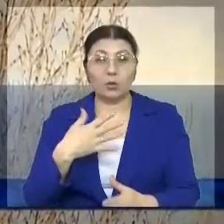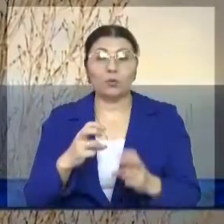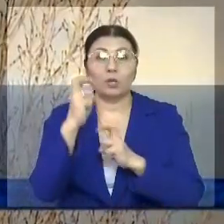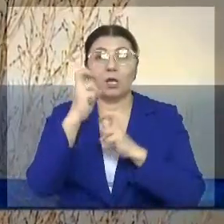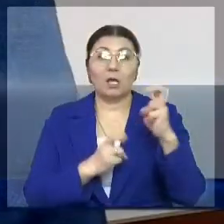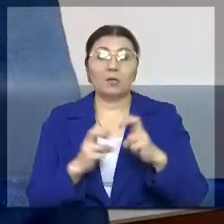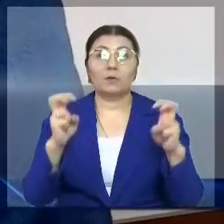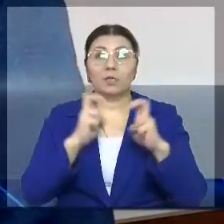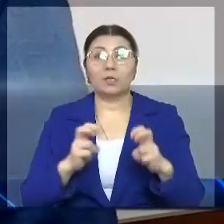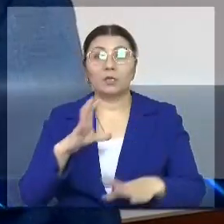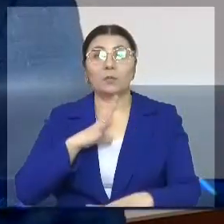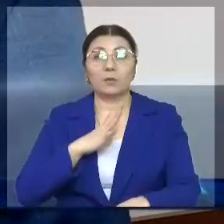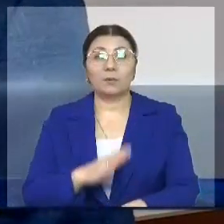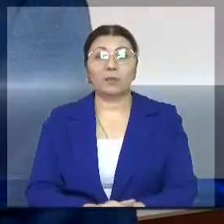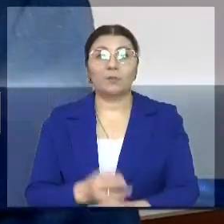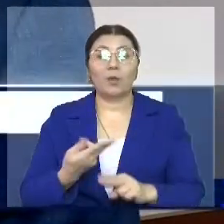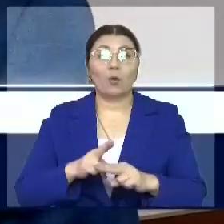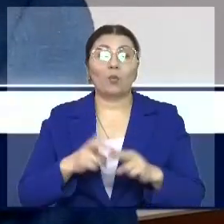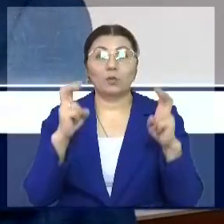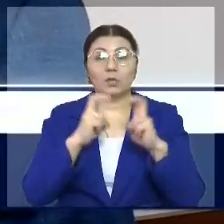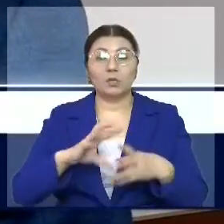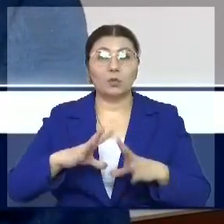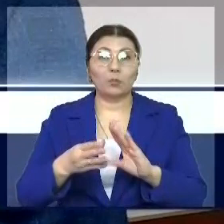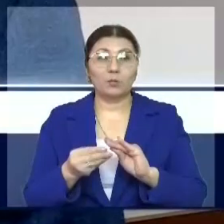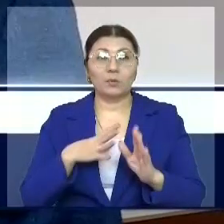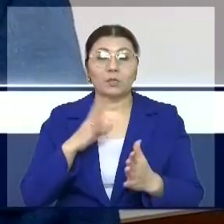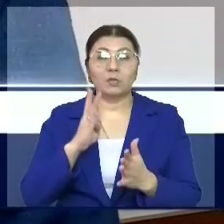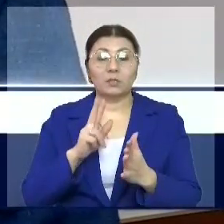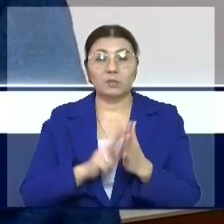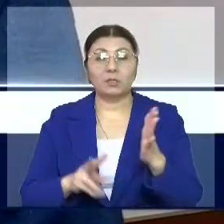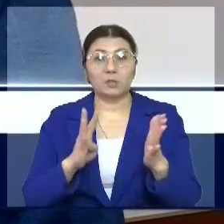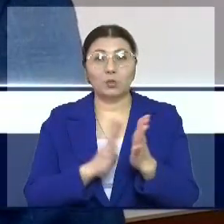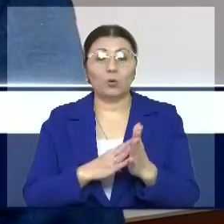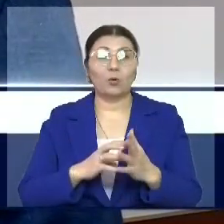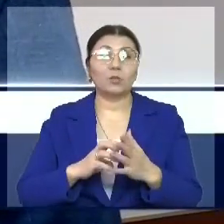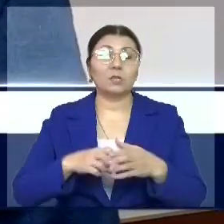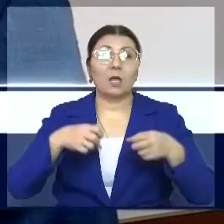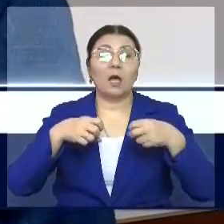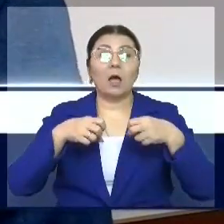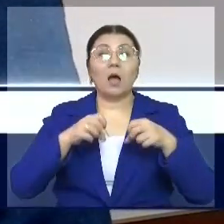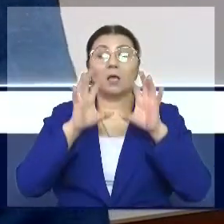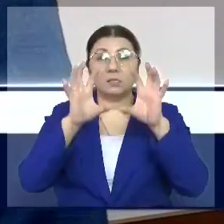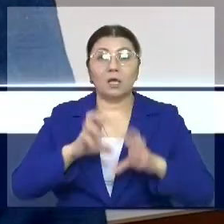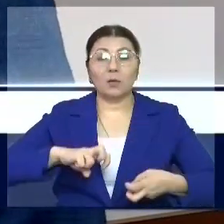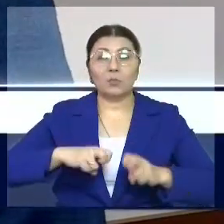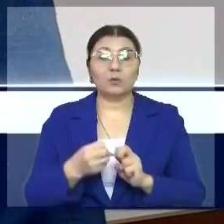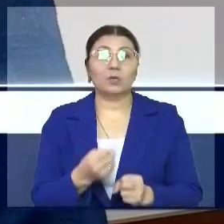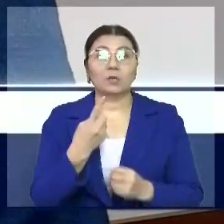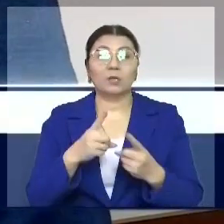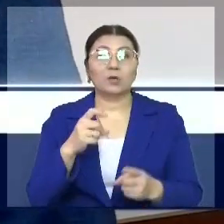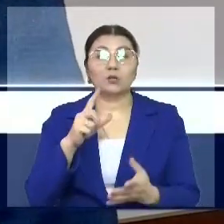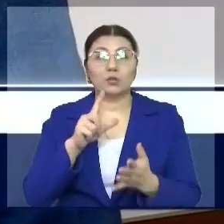тексеріс жүргізілді. Осы тексеріс қорытындысы бойынша 89 нұсқама берілді, заңбұзушылықтар және 172 әкімшілік